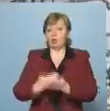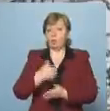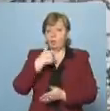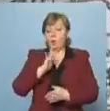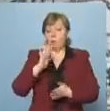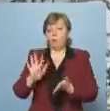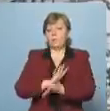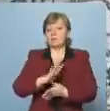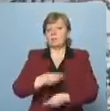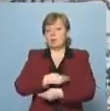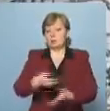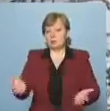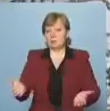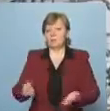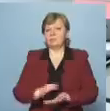совершенно бесплатно.